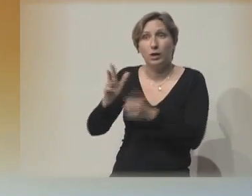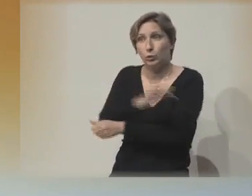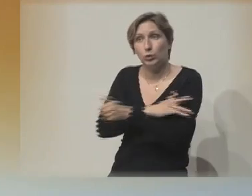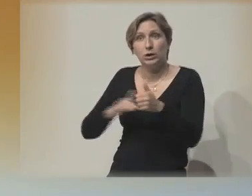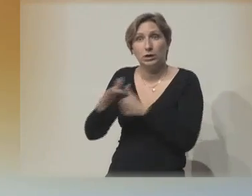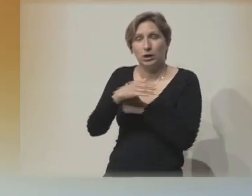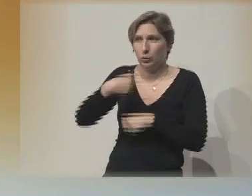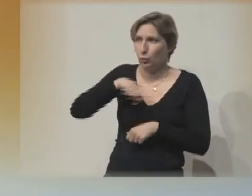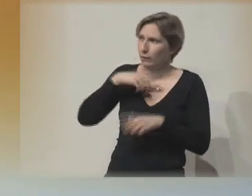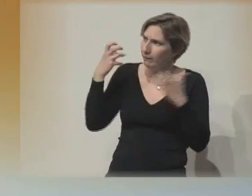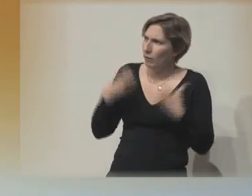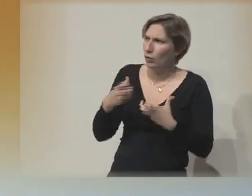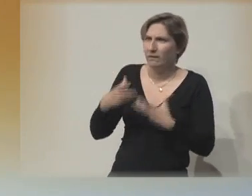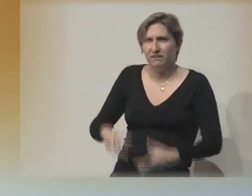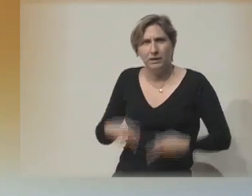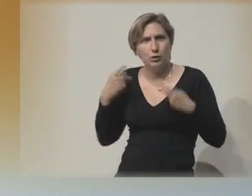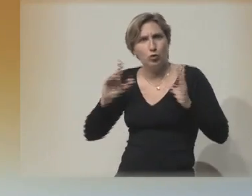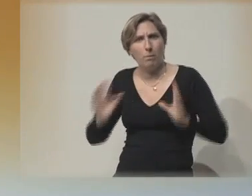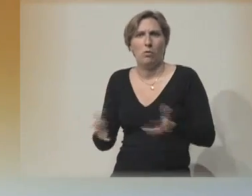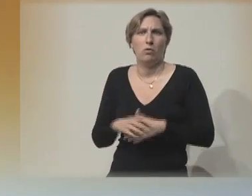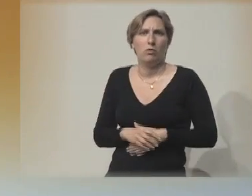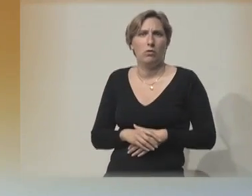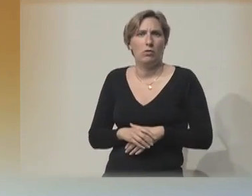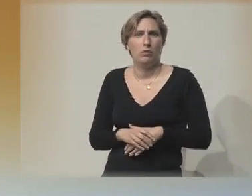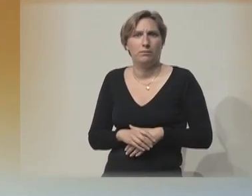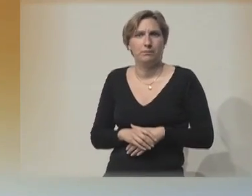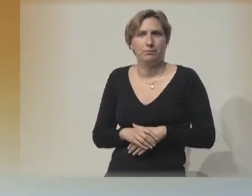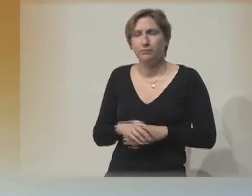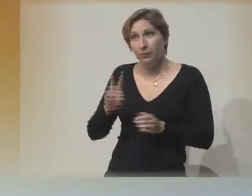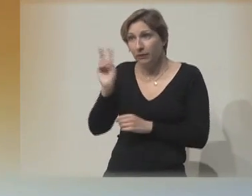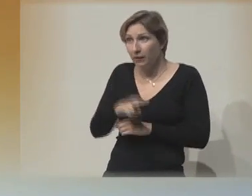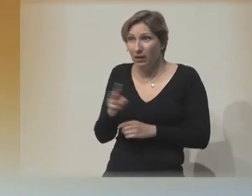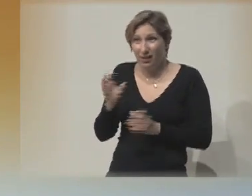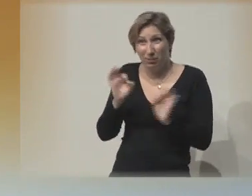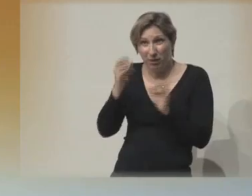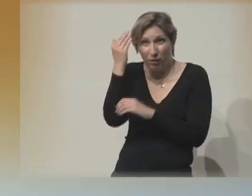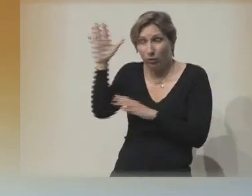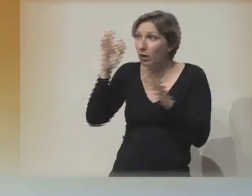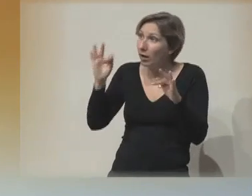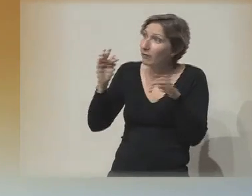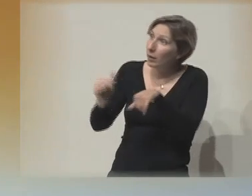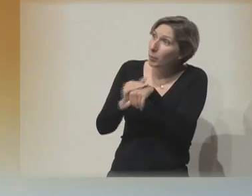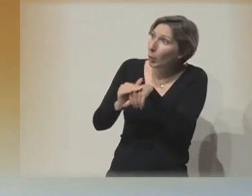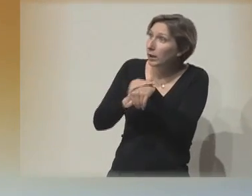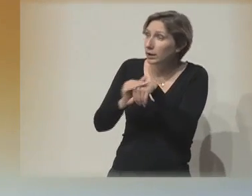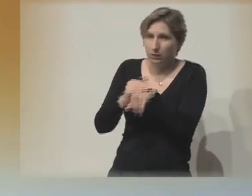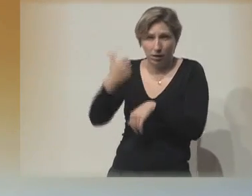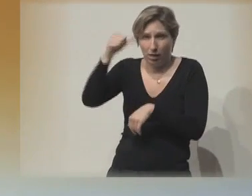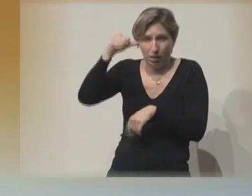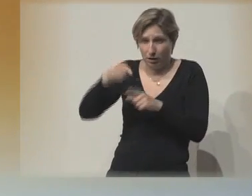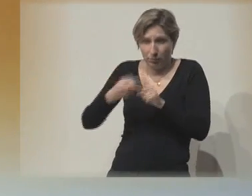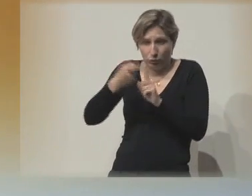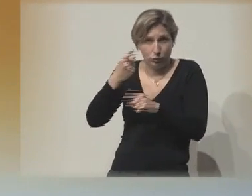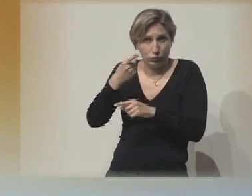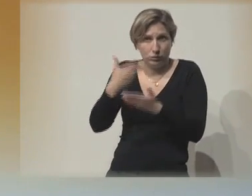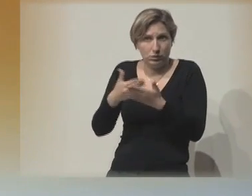selon lequel nous voulons vivre. Au fond, il n'y a pas d'autre question politique que celle-là. Les